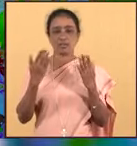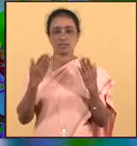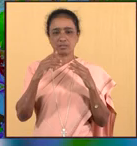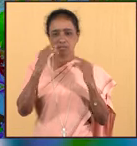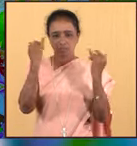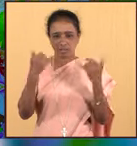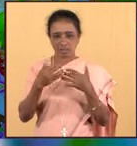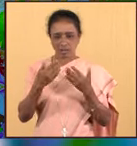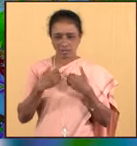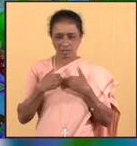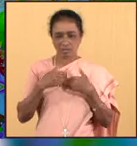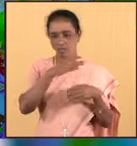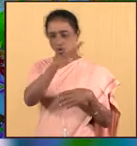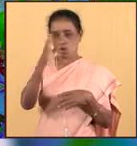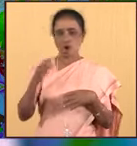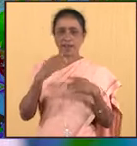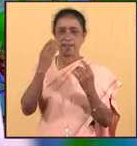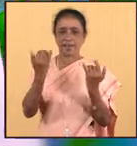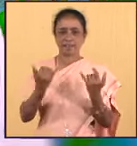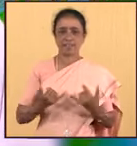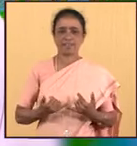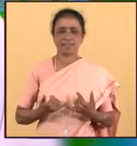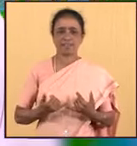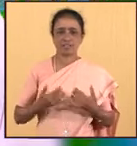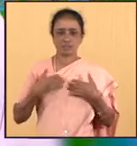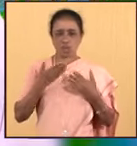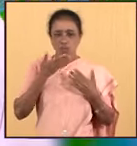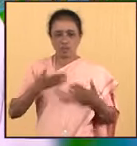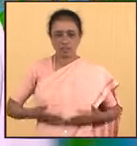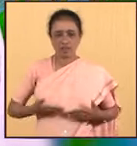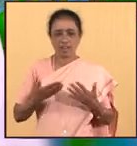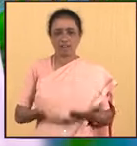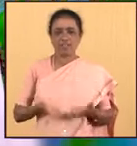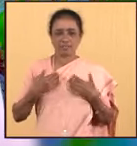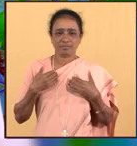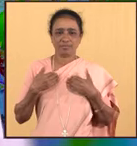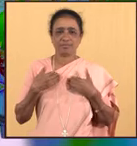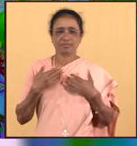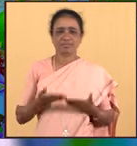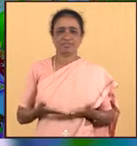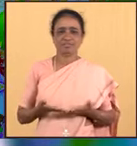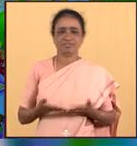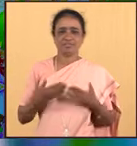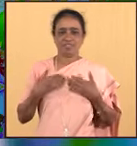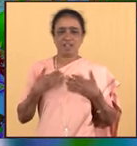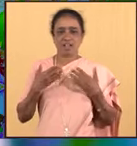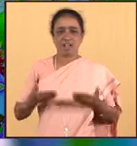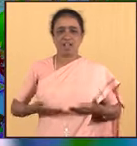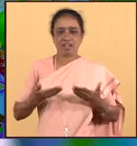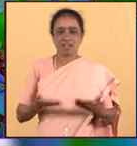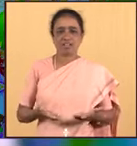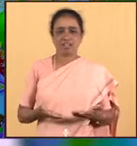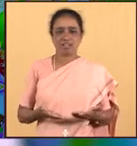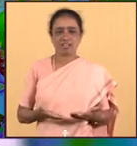நாம் அனைவரும் இந்தியர்கள். வி ஆர் ஆல் இந்தியன்ஸ். ஏன்னா நம்ம நேட்டிவ் வந்து இது நீங்கள்லாம் கேள்விப்பட்டிருப்பீங்க. நம்ம